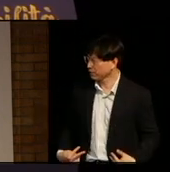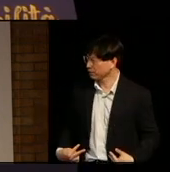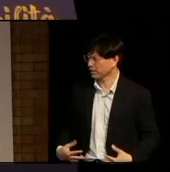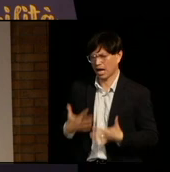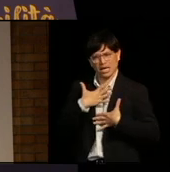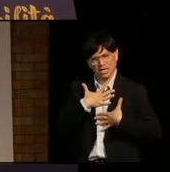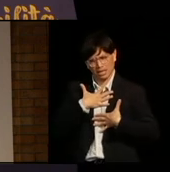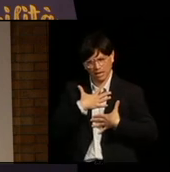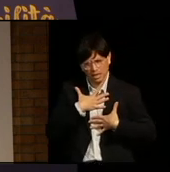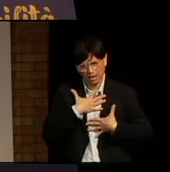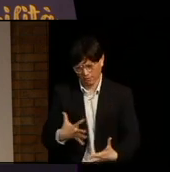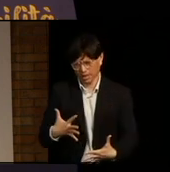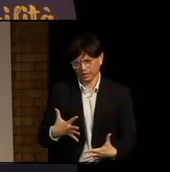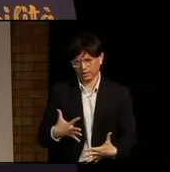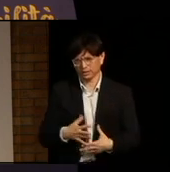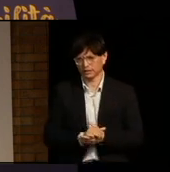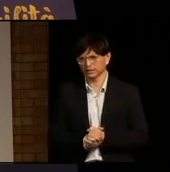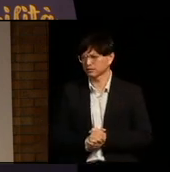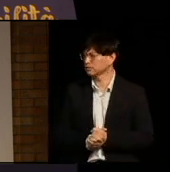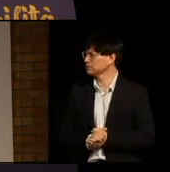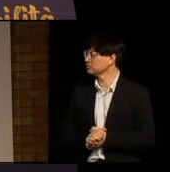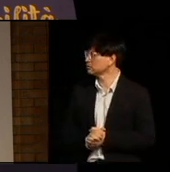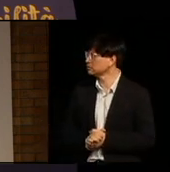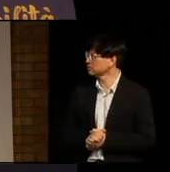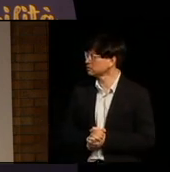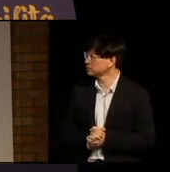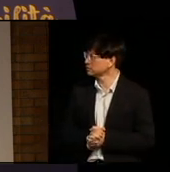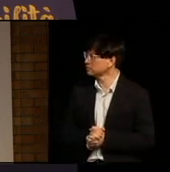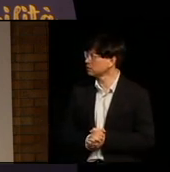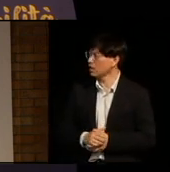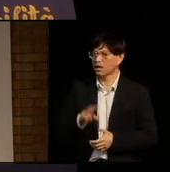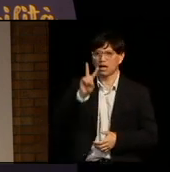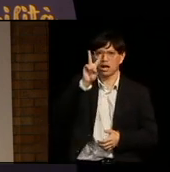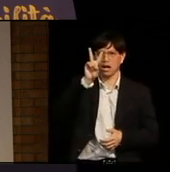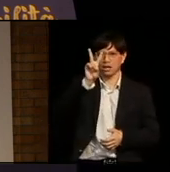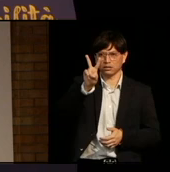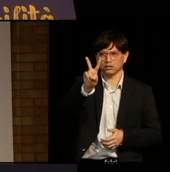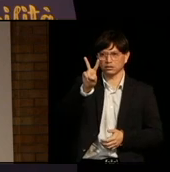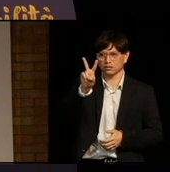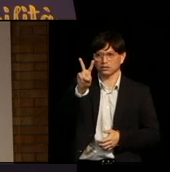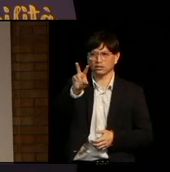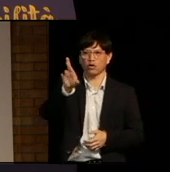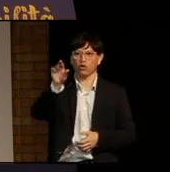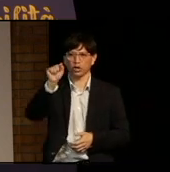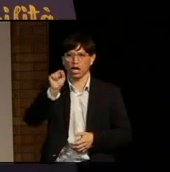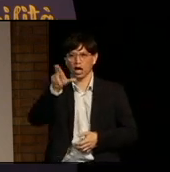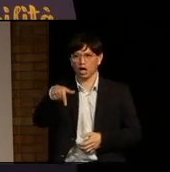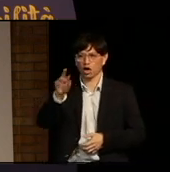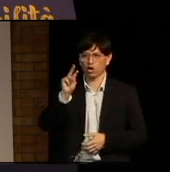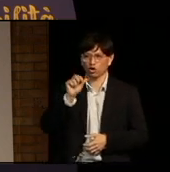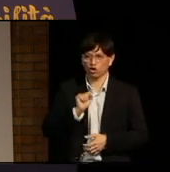amati se Dio ci dona oggi di farlo la seconda caratteristica di cui parla Rogers